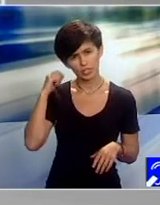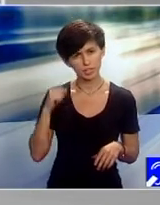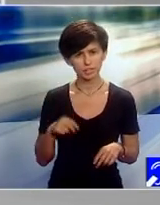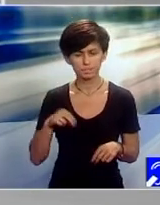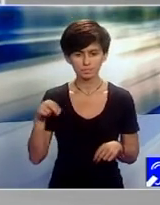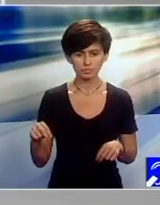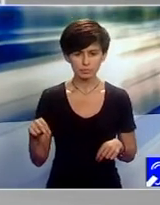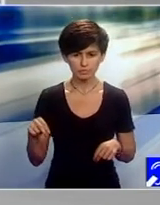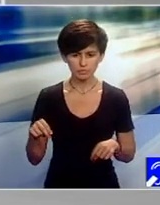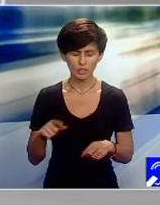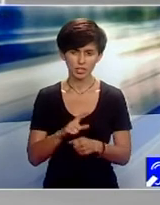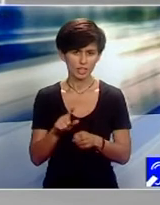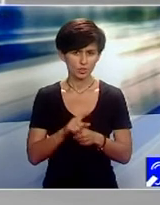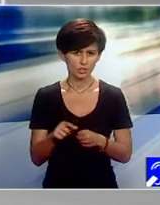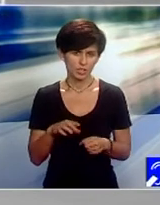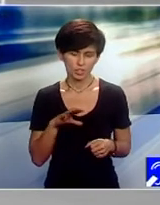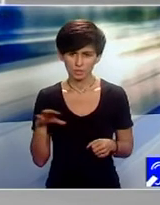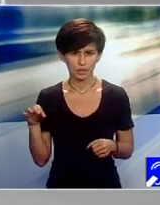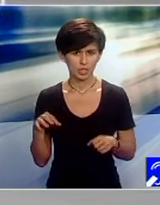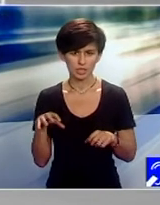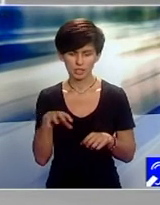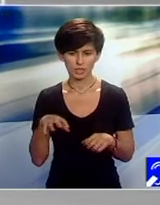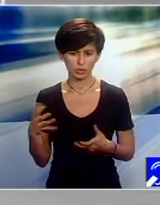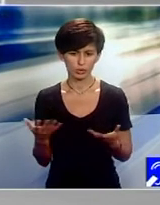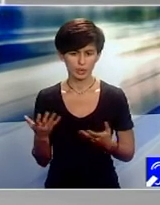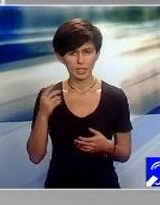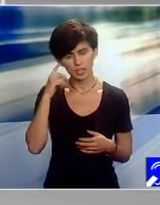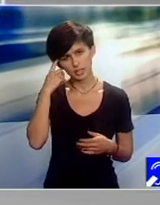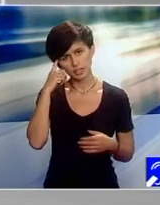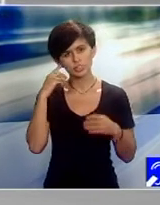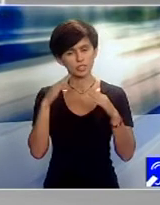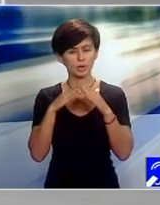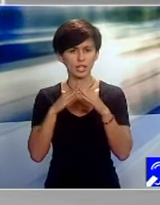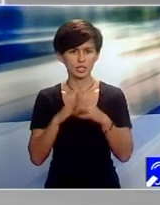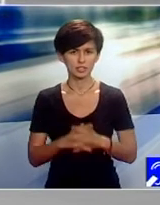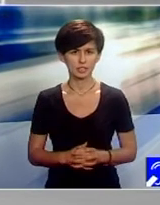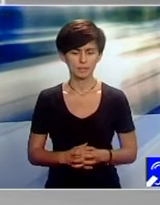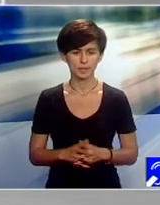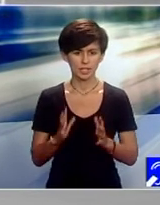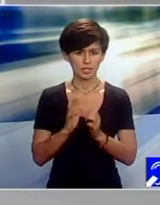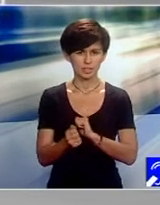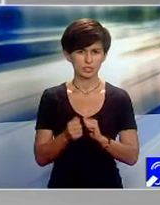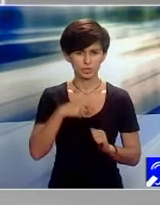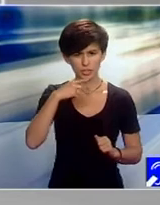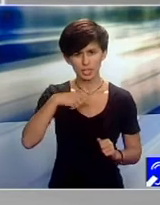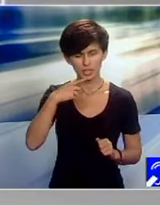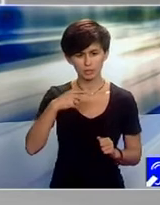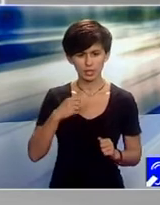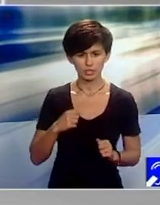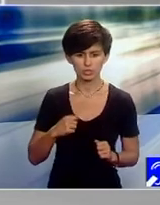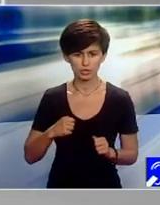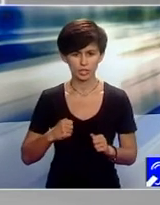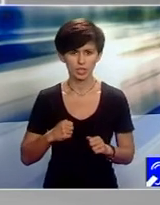decât cele pe care le știm în casă, deteriorarea limbajului,